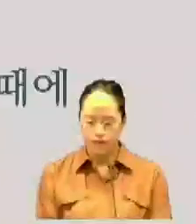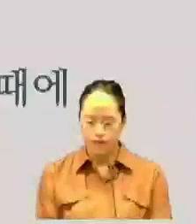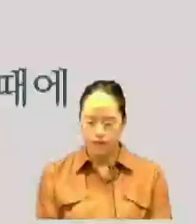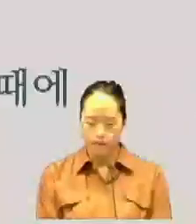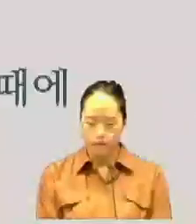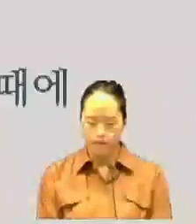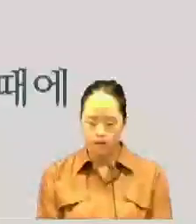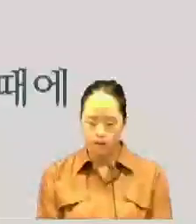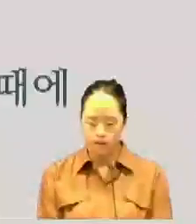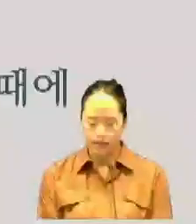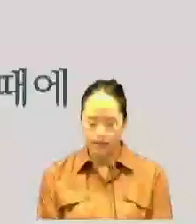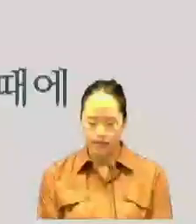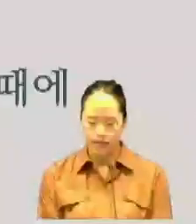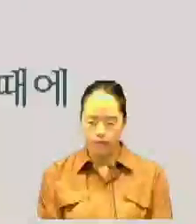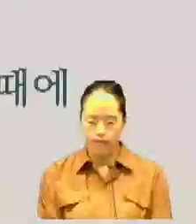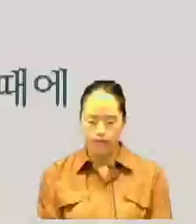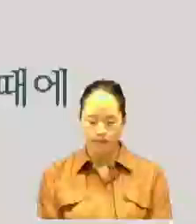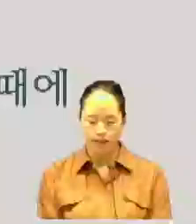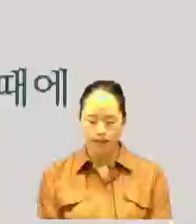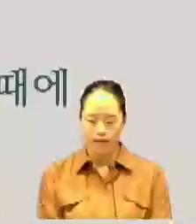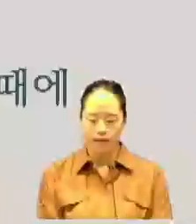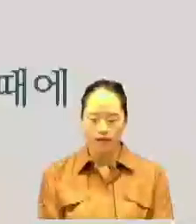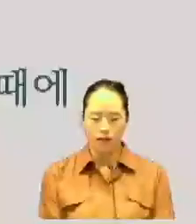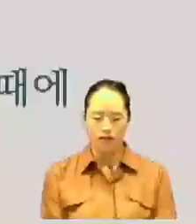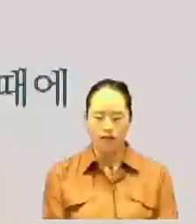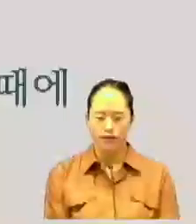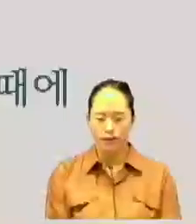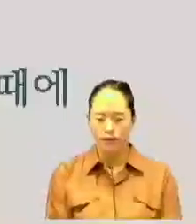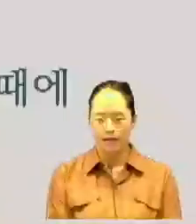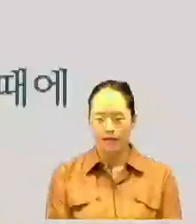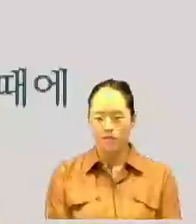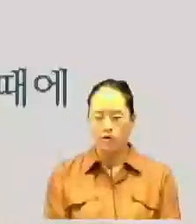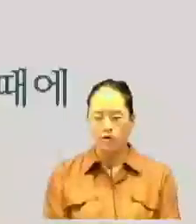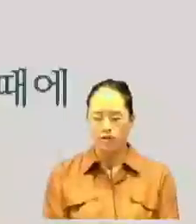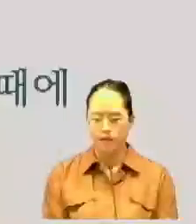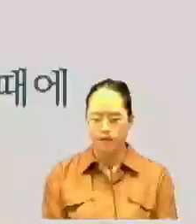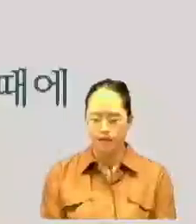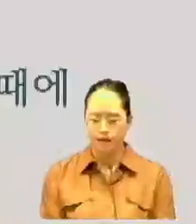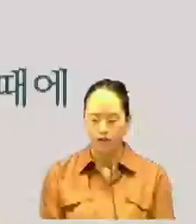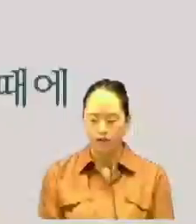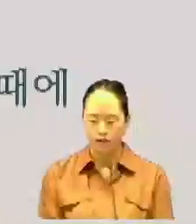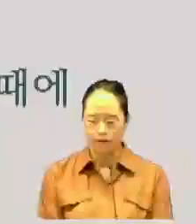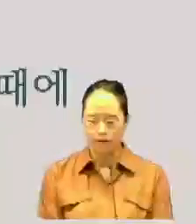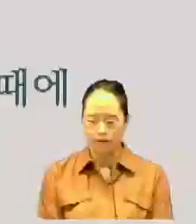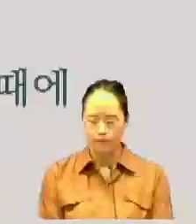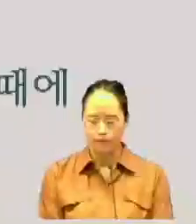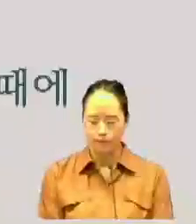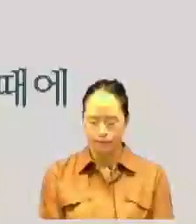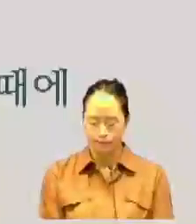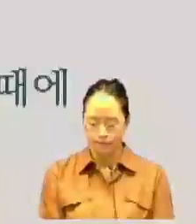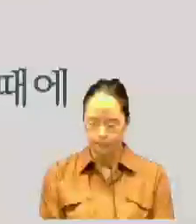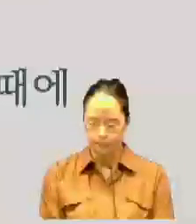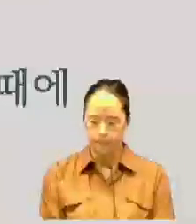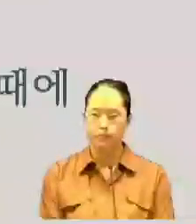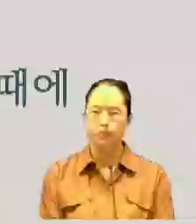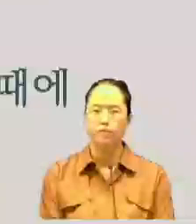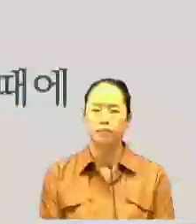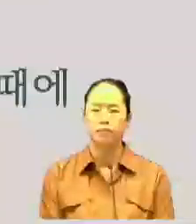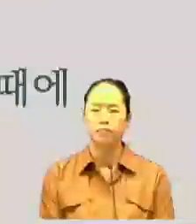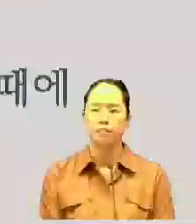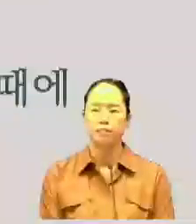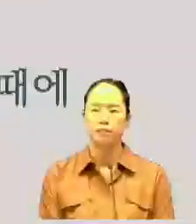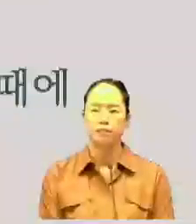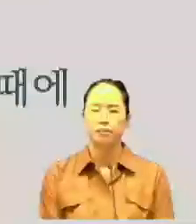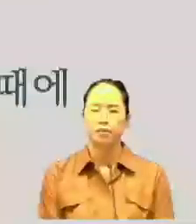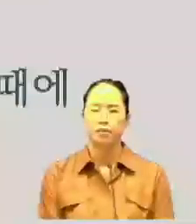在后边的经文记录呢说，神呢跟他说，甚至神会这个喂养那些非